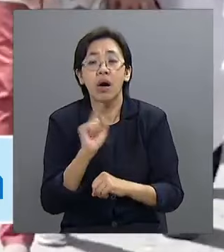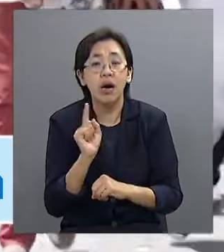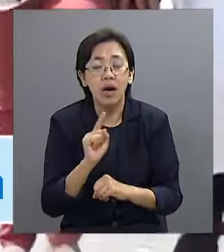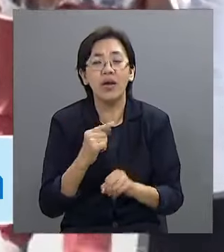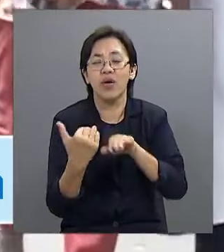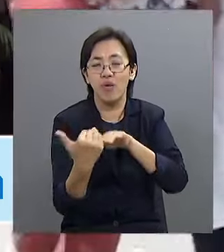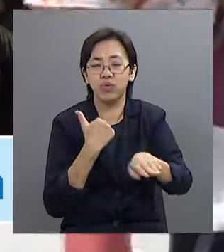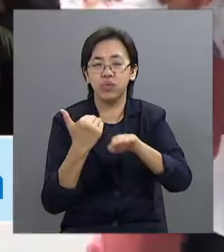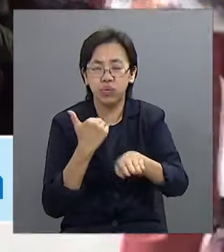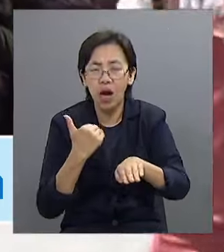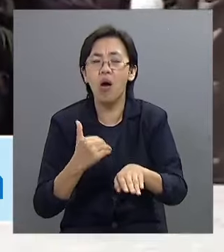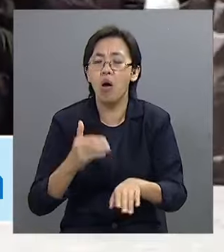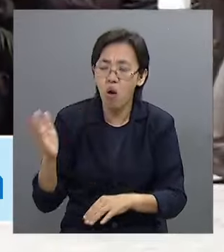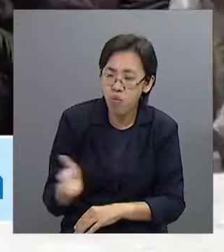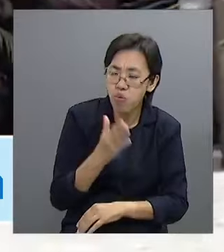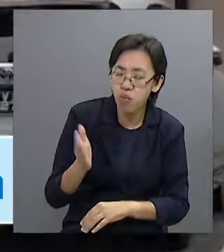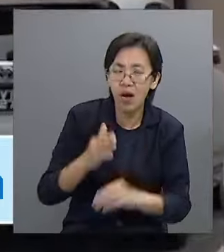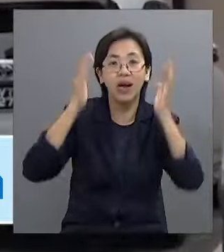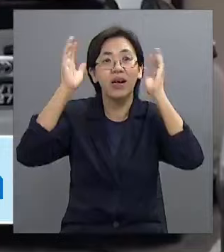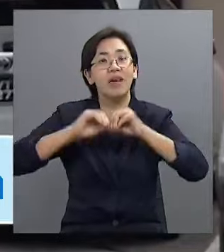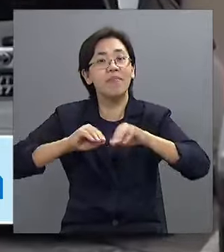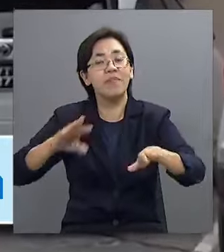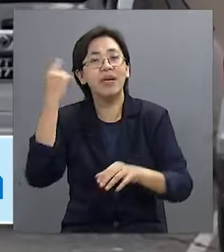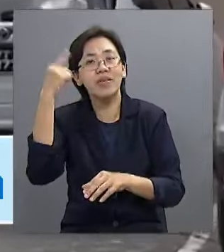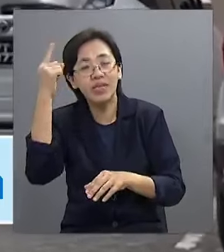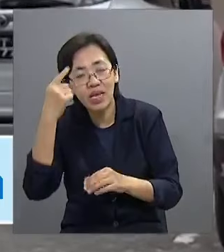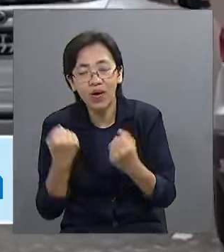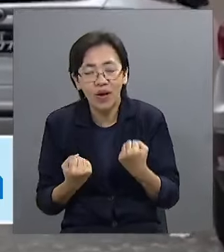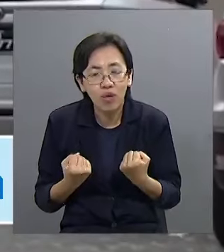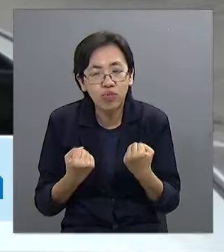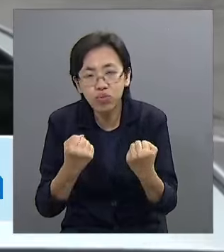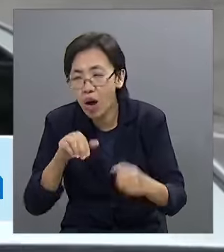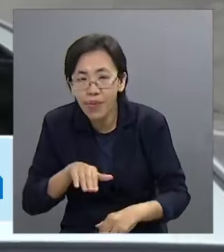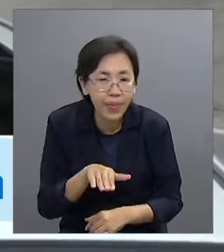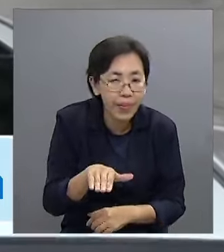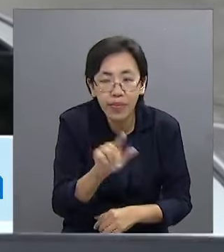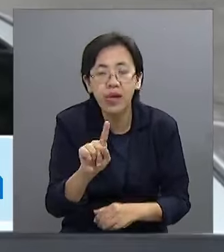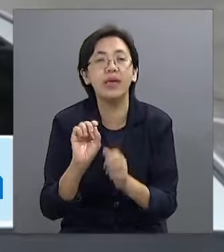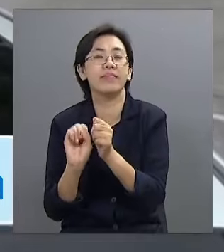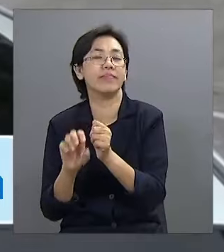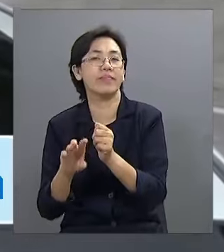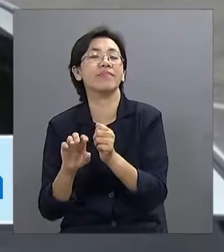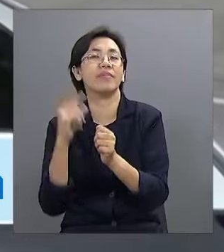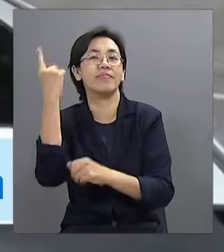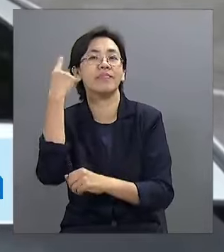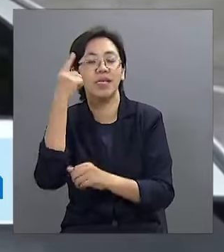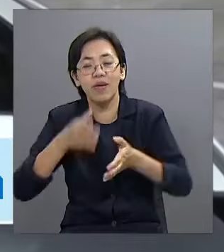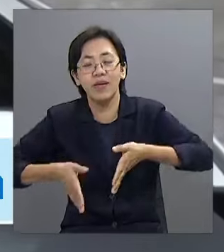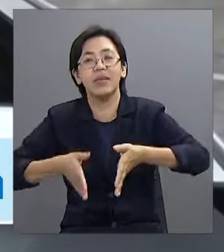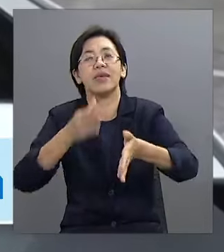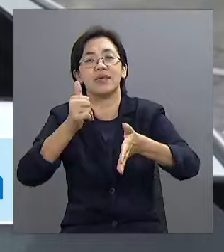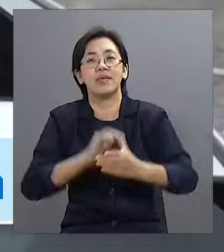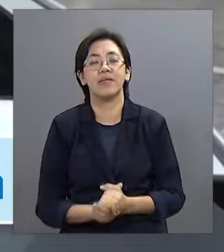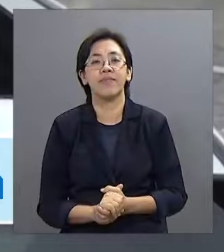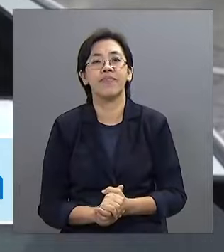ชาสัมพันธ์เส้นทางแล้วก็แหล่งท่องเที่ยวในพื้นที่อำเภอเบตงอีกด้วยนะคะแต่อย่างไรก็แล้วแต่อย่างที่เรียนคุณผู้ชมสถานการณ์หลายพื้นที่เ